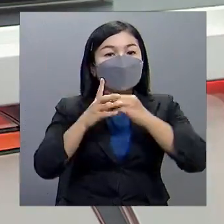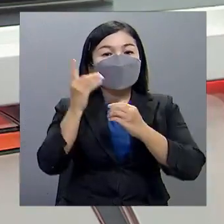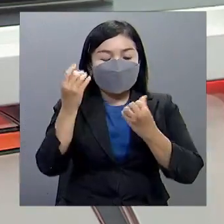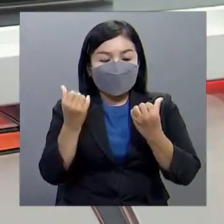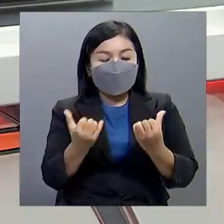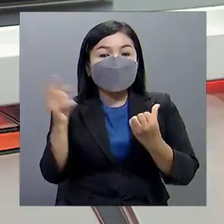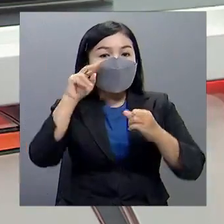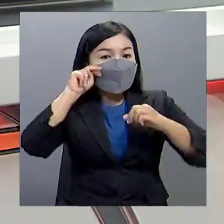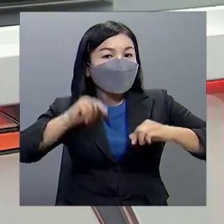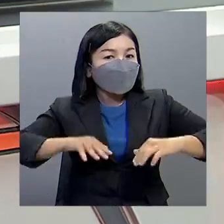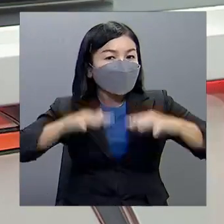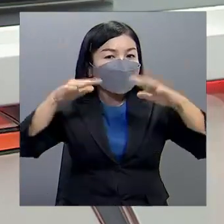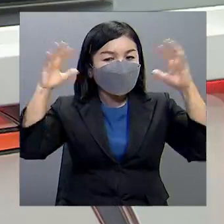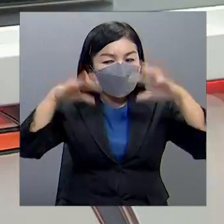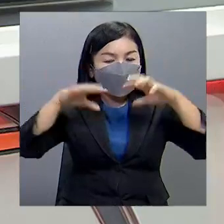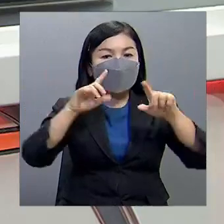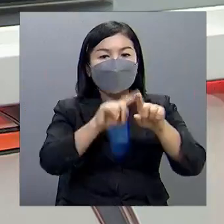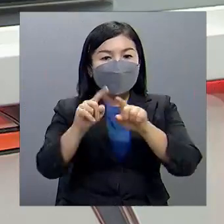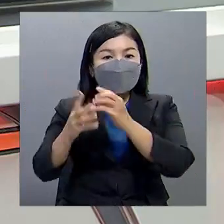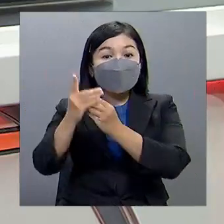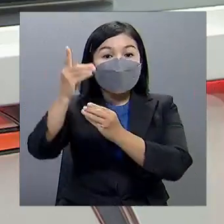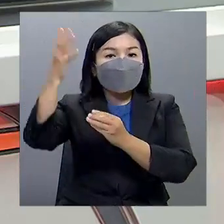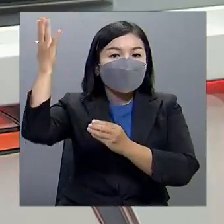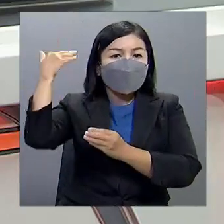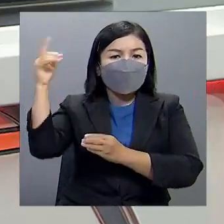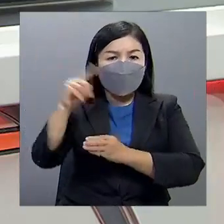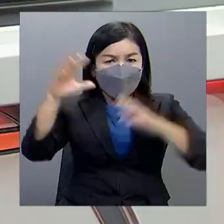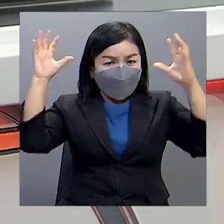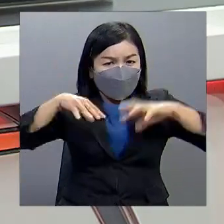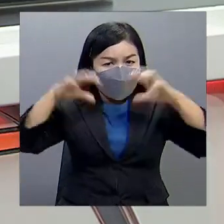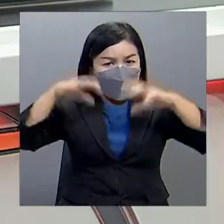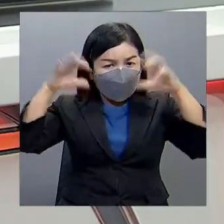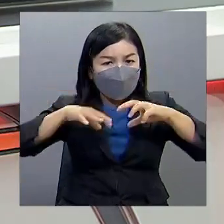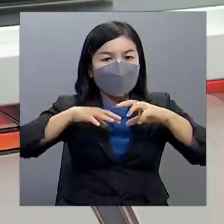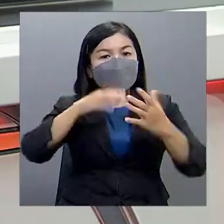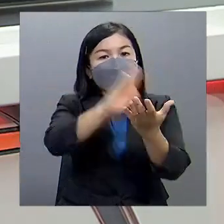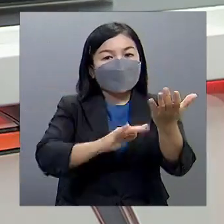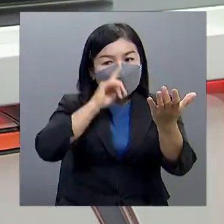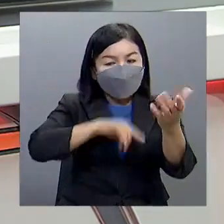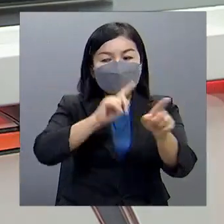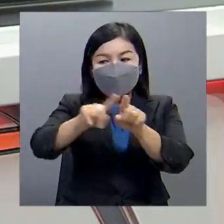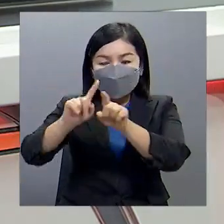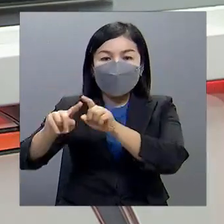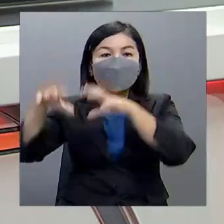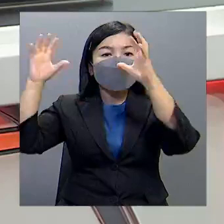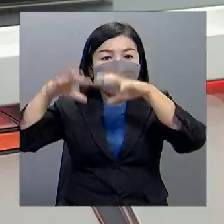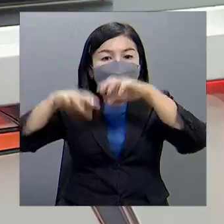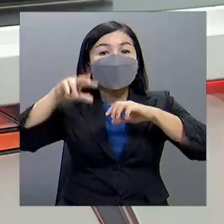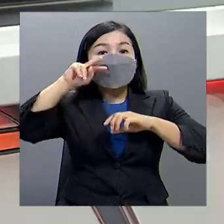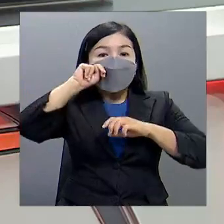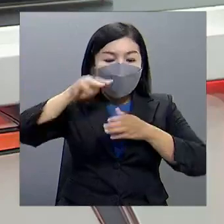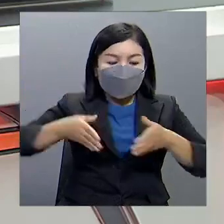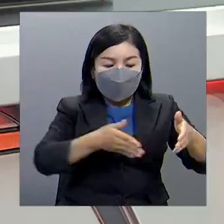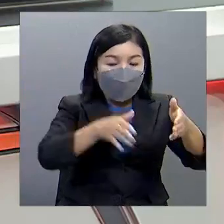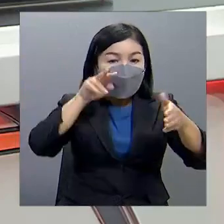น้ำฝนนะคะส่วนสัปดาห์ที่ผ่านมามีฝนตกลงมาในหลายพื้นที่ค่ะทำให้แนวโน้มระดับน้ำในแม่น้ำสายหลักหลาย